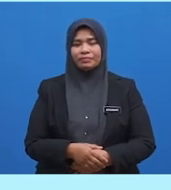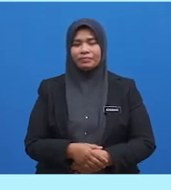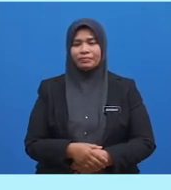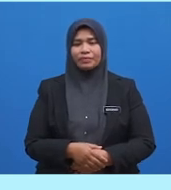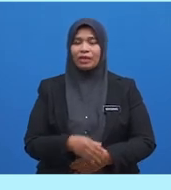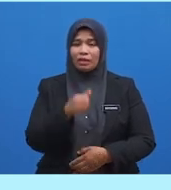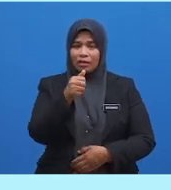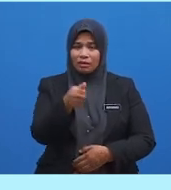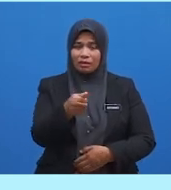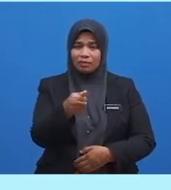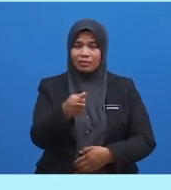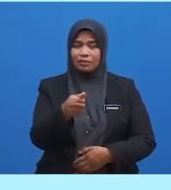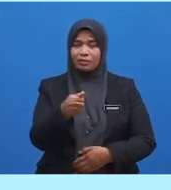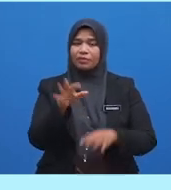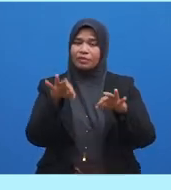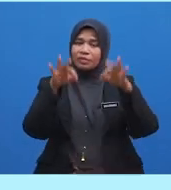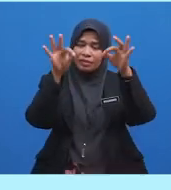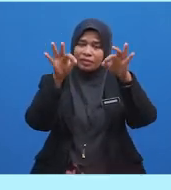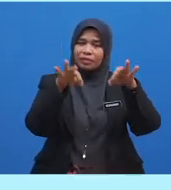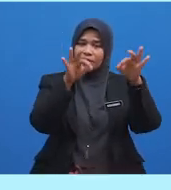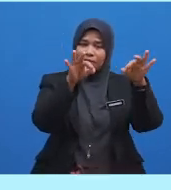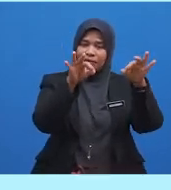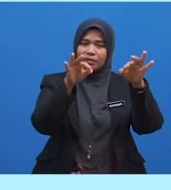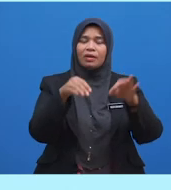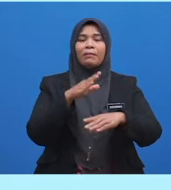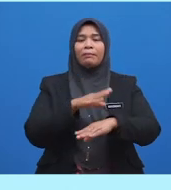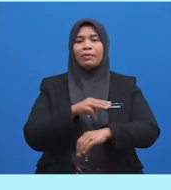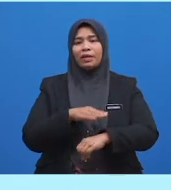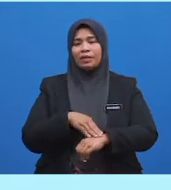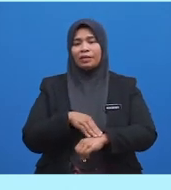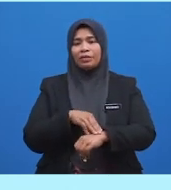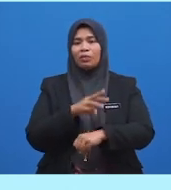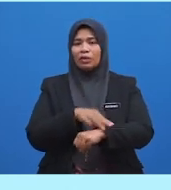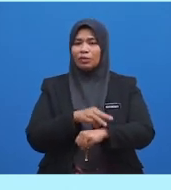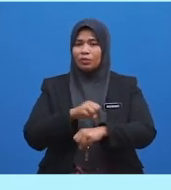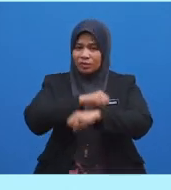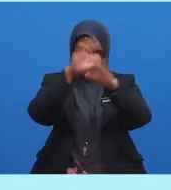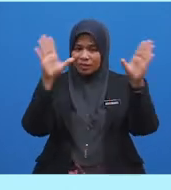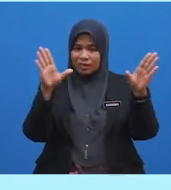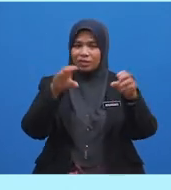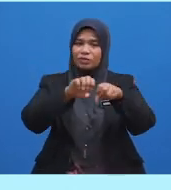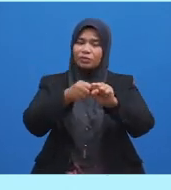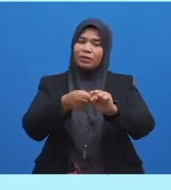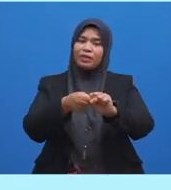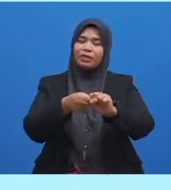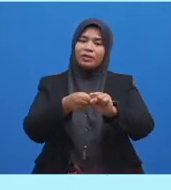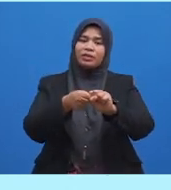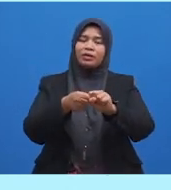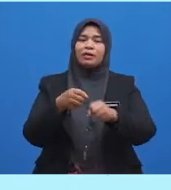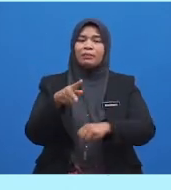Hai kamu meni Day pakaian pada waktu siang supaya